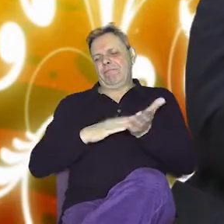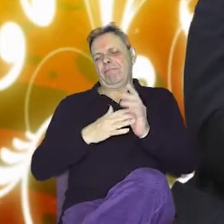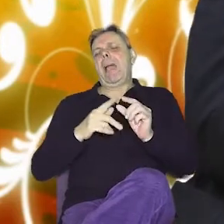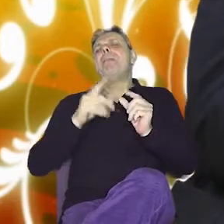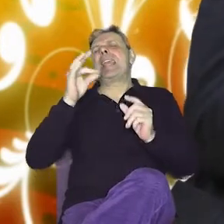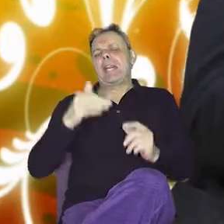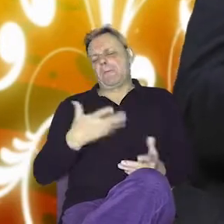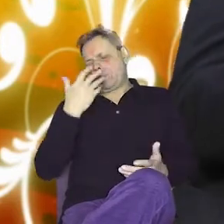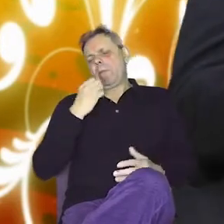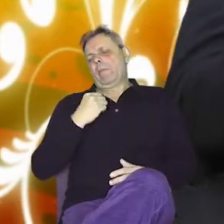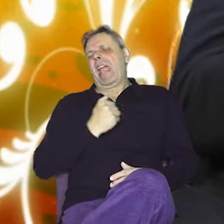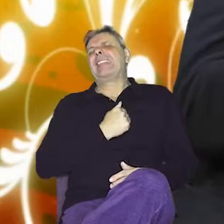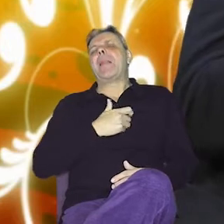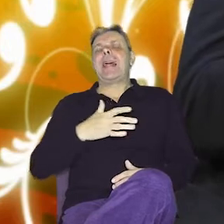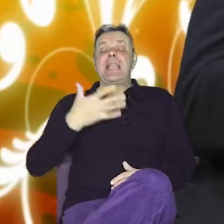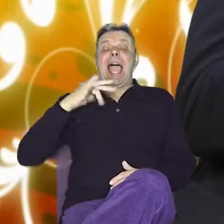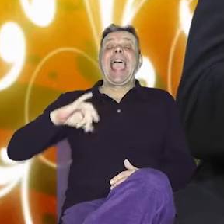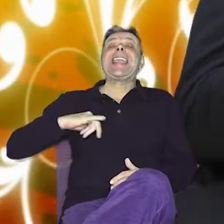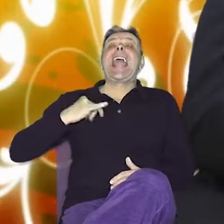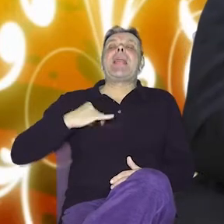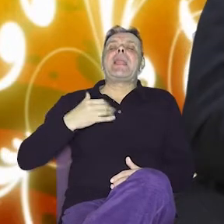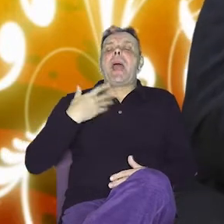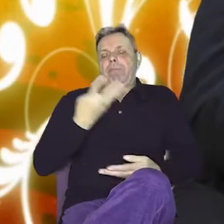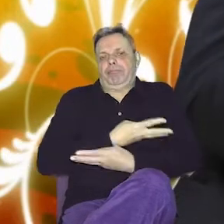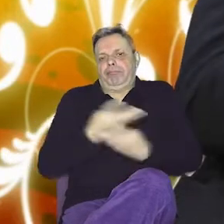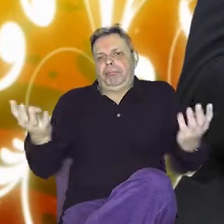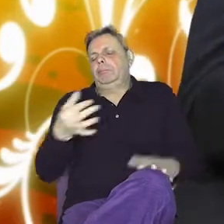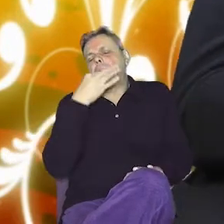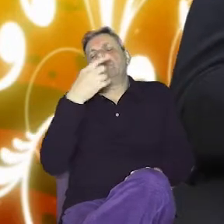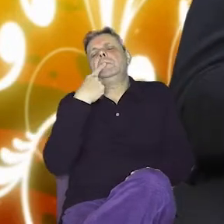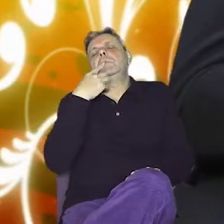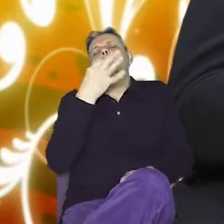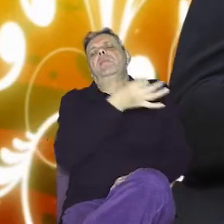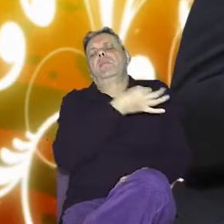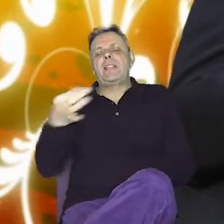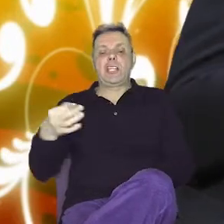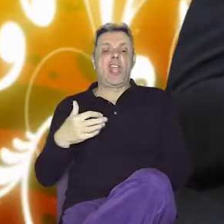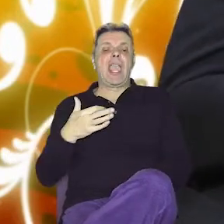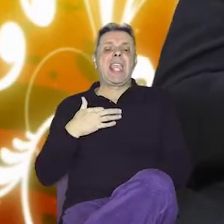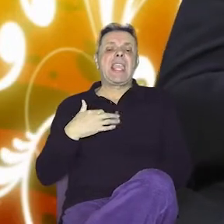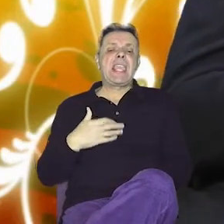Dalmaciji dole, bila, janjetina je bila fantastična. Znate šta,